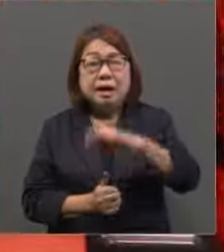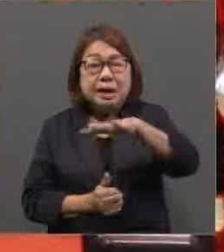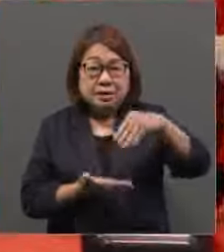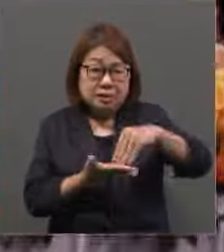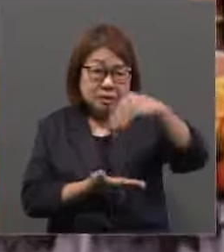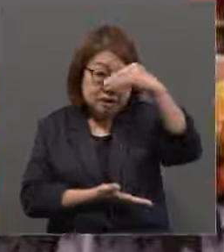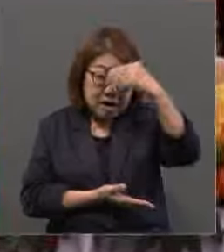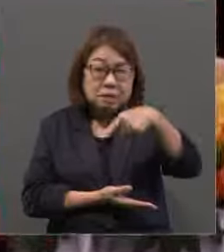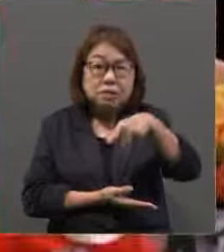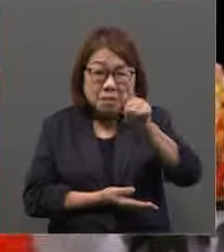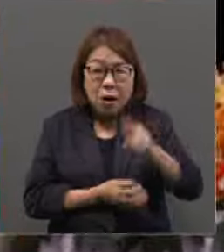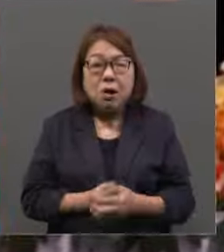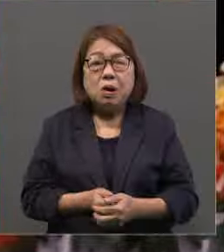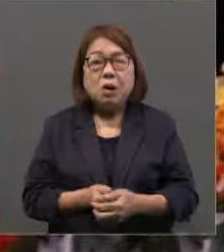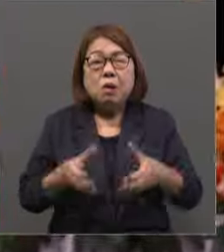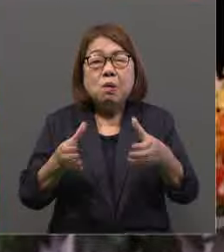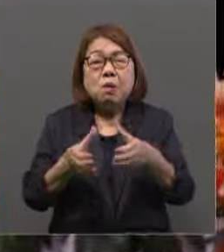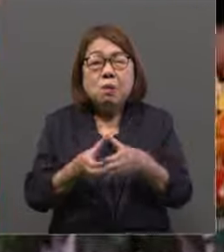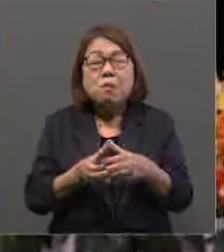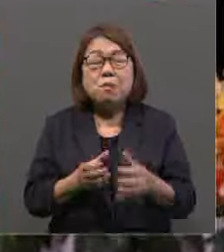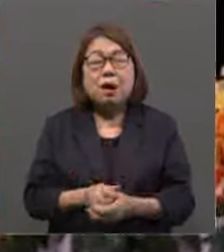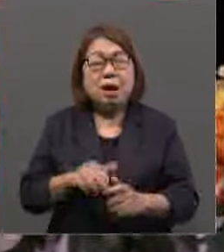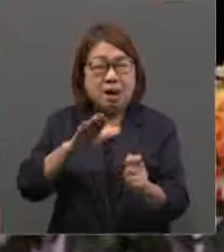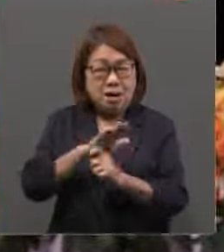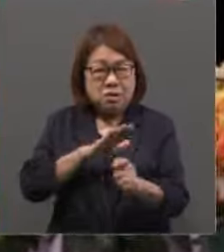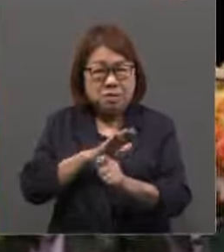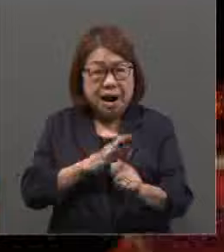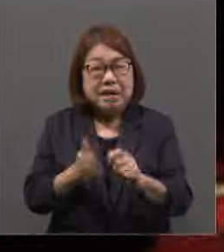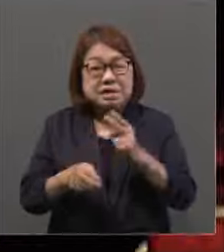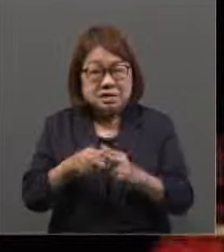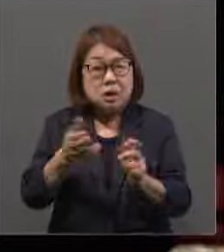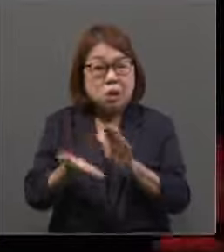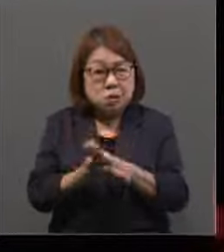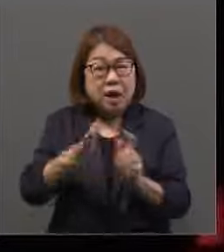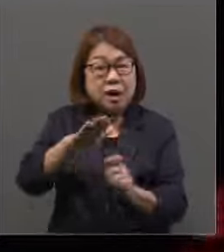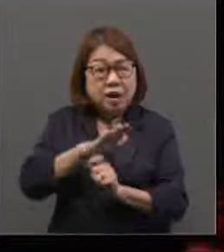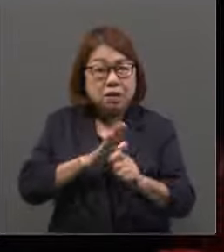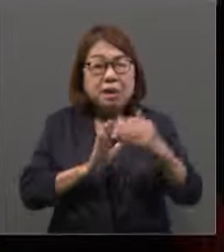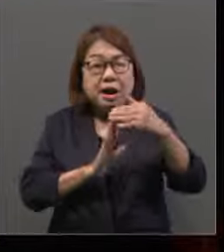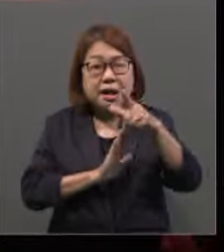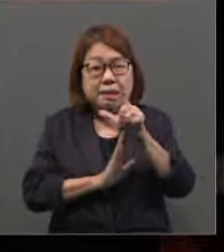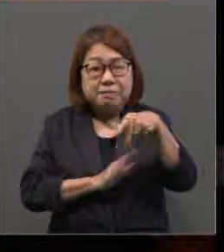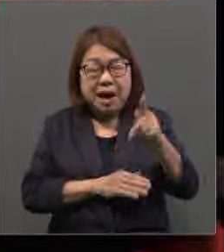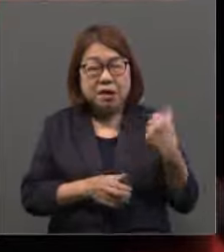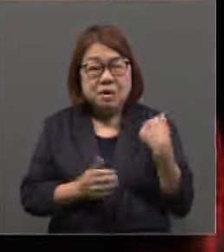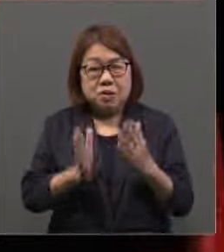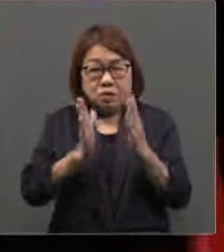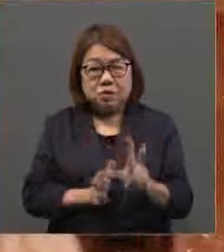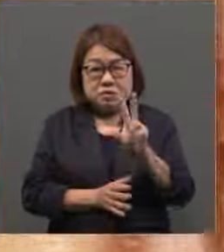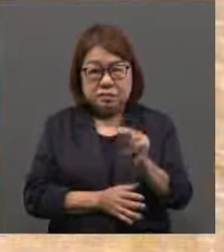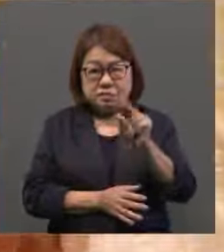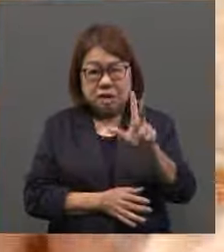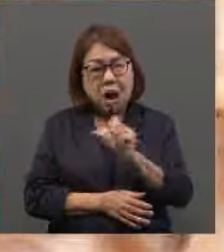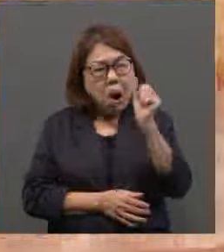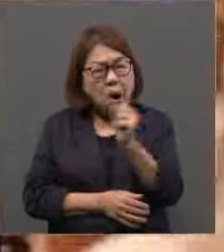าวงดนตรีลูกทุ่งโรงเรียนอนุบาลลำปางเป็นที่น่าประทับใจจากสมาชิกทั้งหมด33คนที่ร่วมกันร้